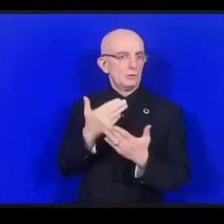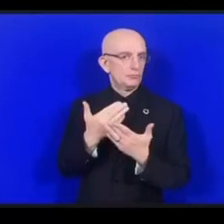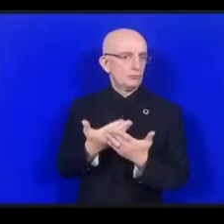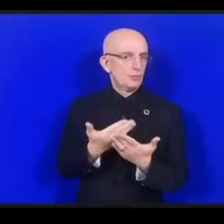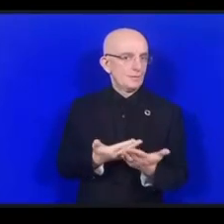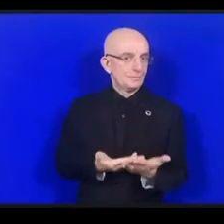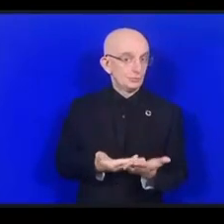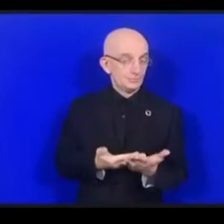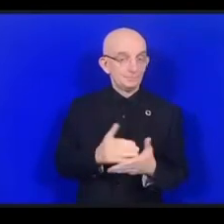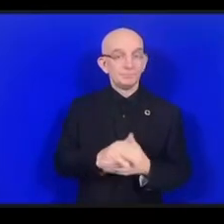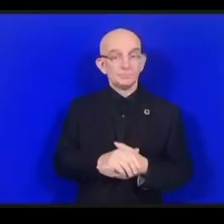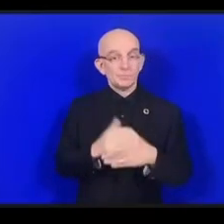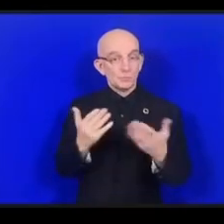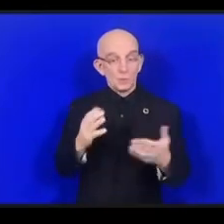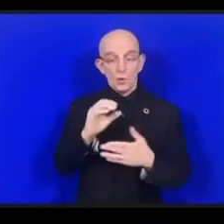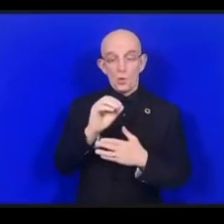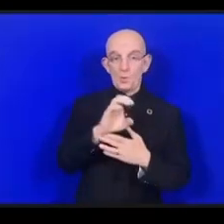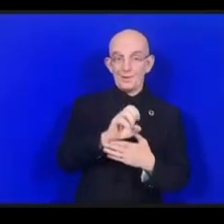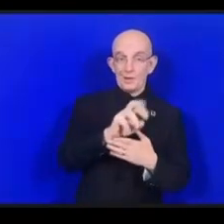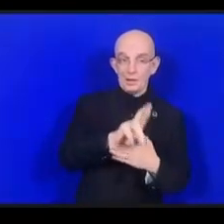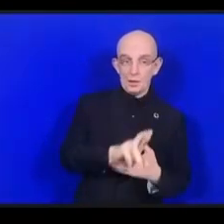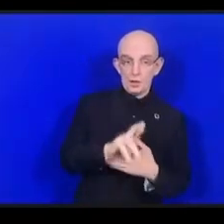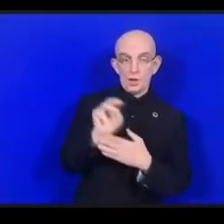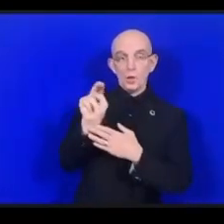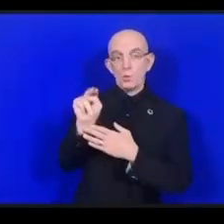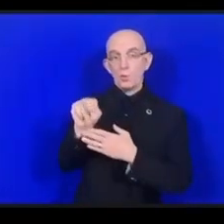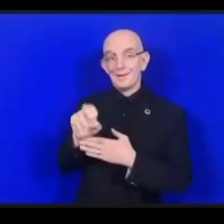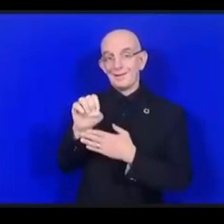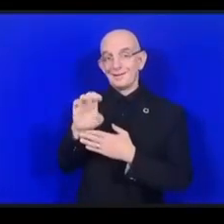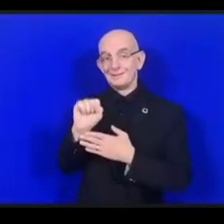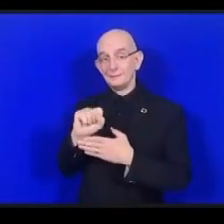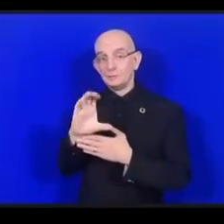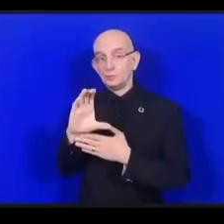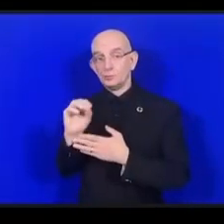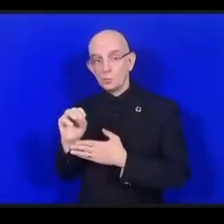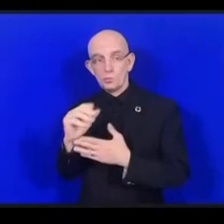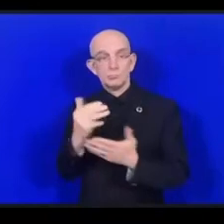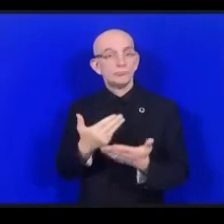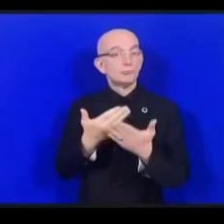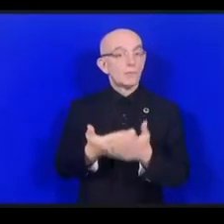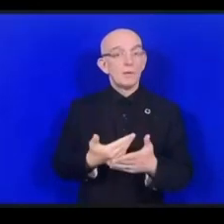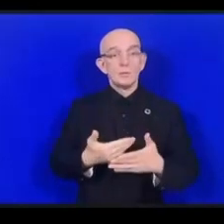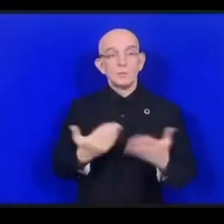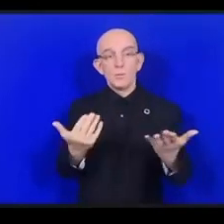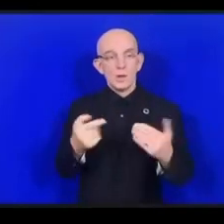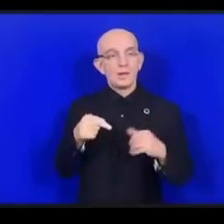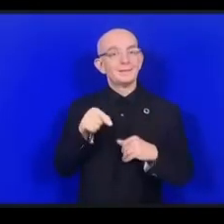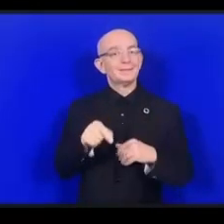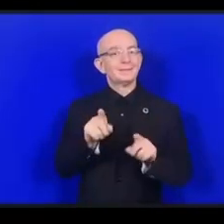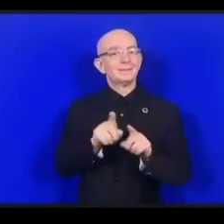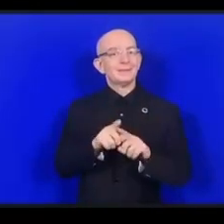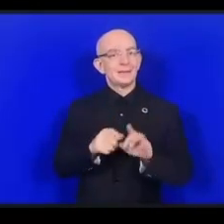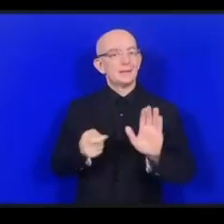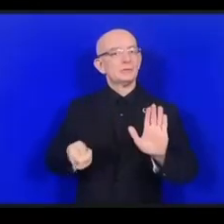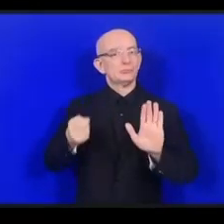教科文组织的建议呢，它是一个框架，